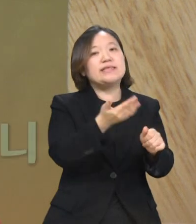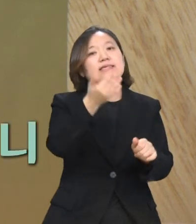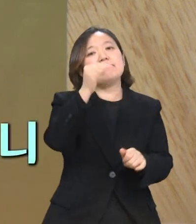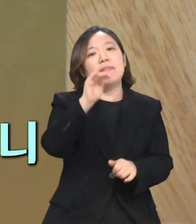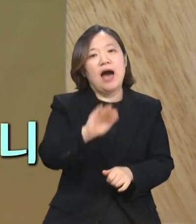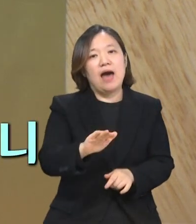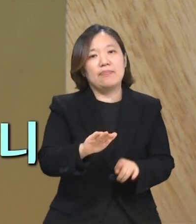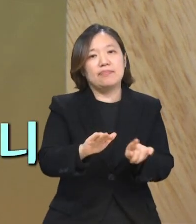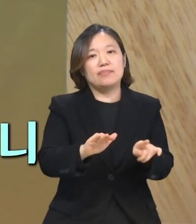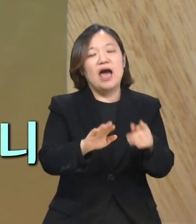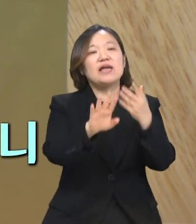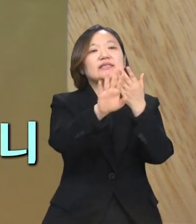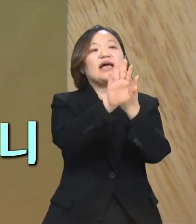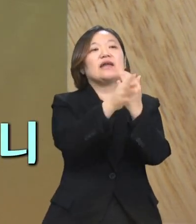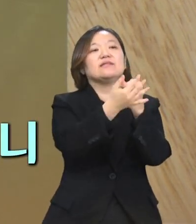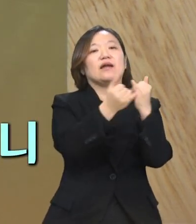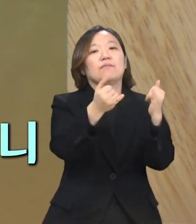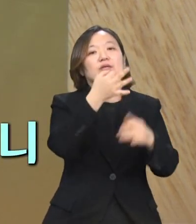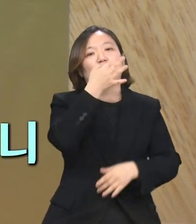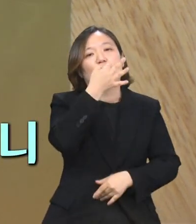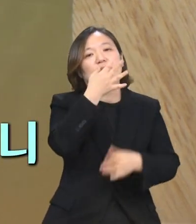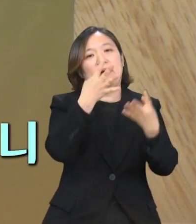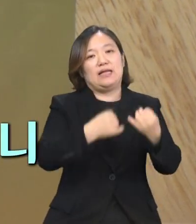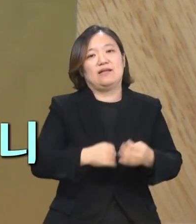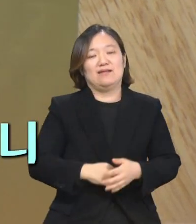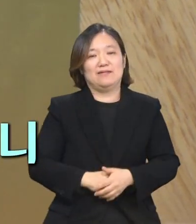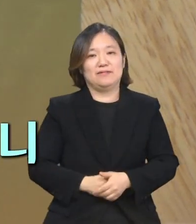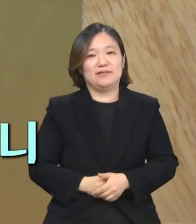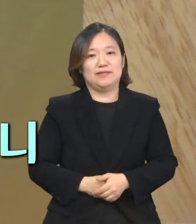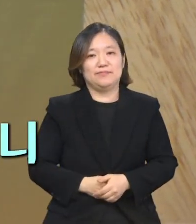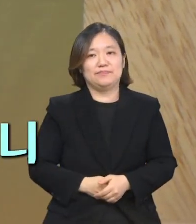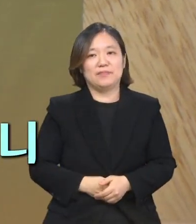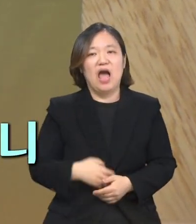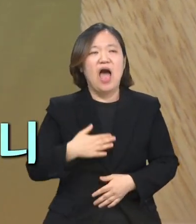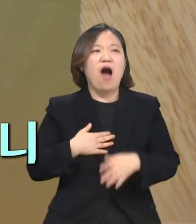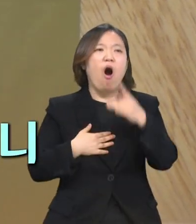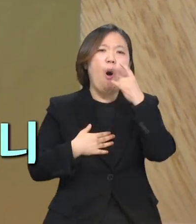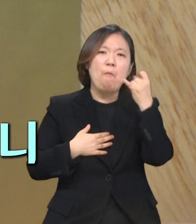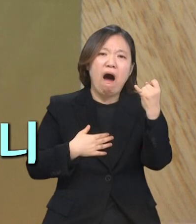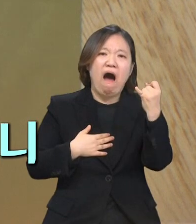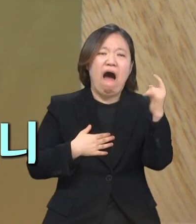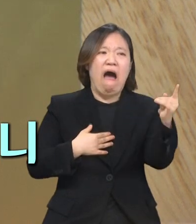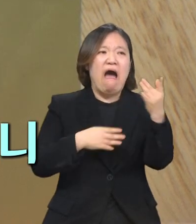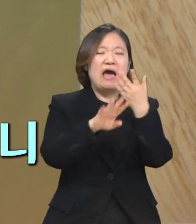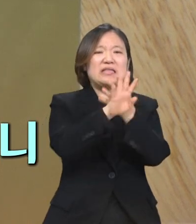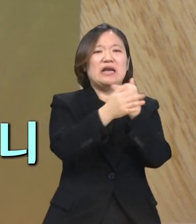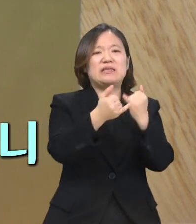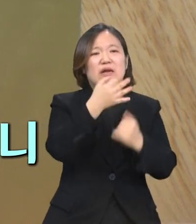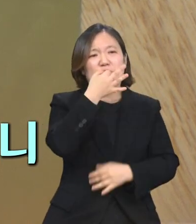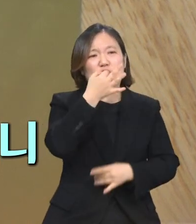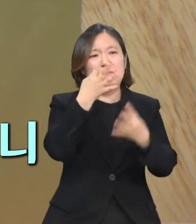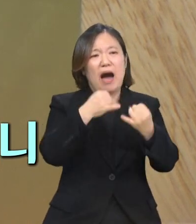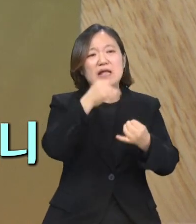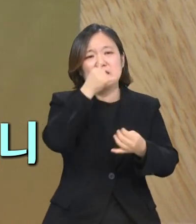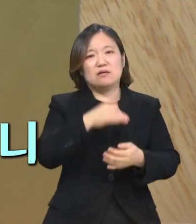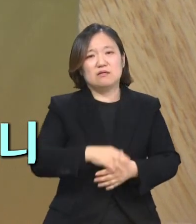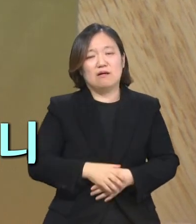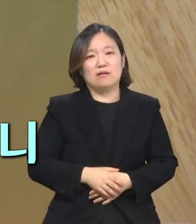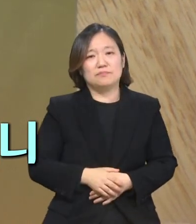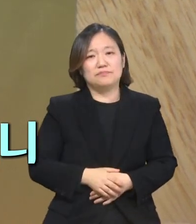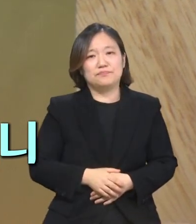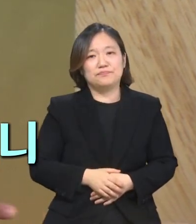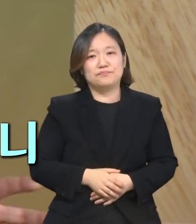되게 인색하고 야박했대요 내 엄마지만 엄청 인색하고 야박했대요